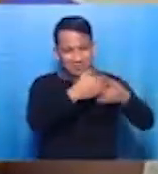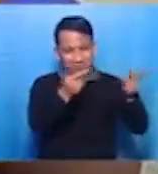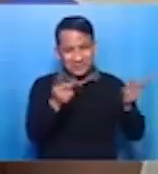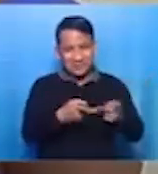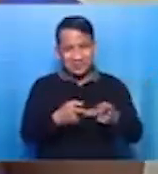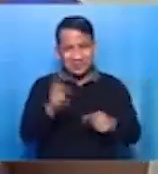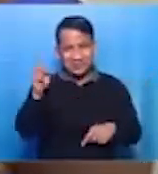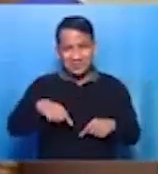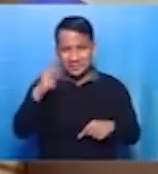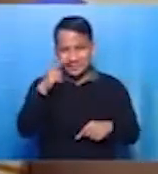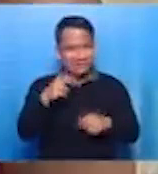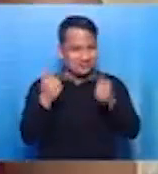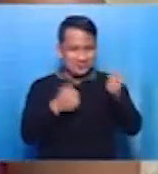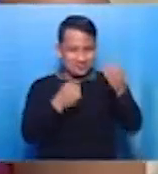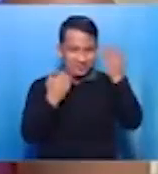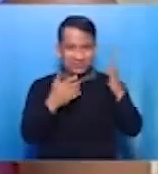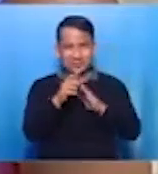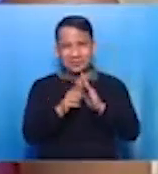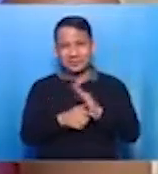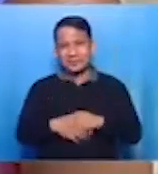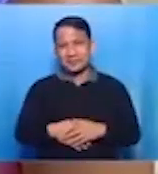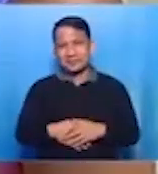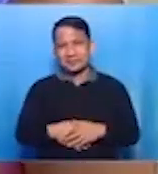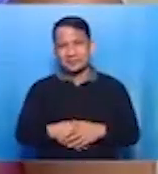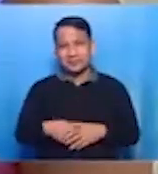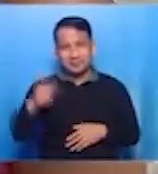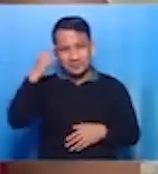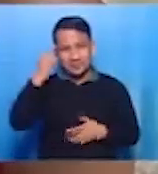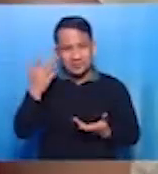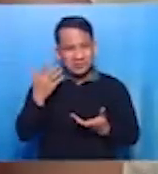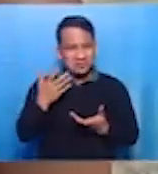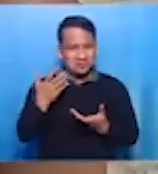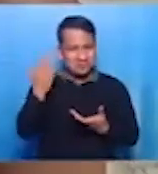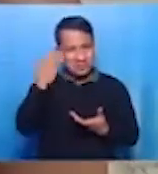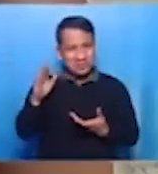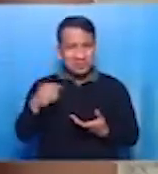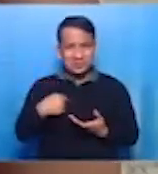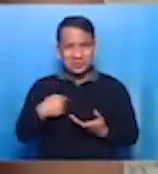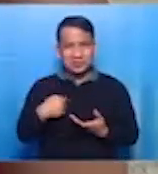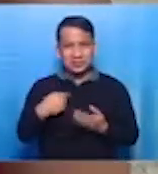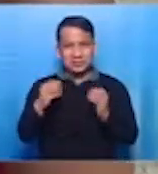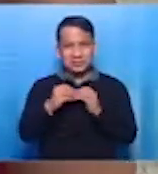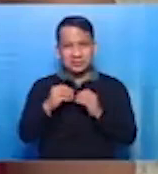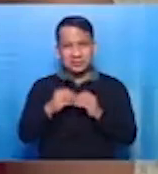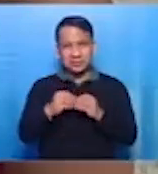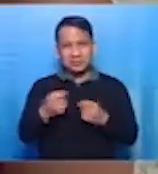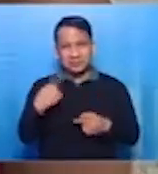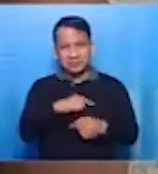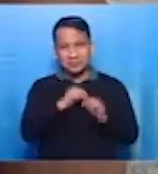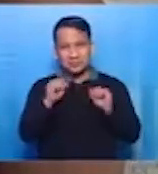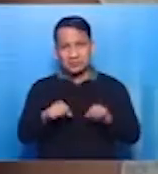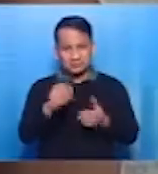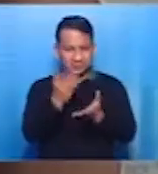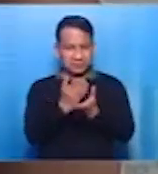will not really follow this law. Honestly, I do really think it would, you know, it would be much effective to